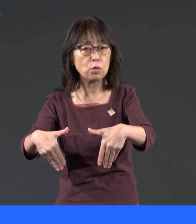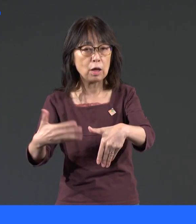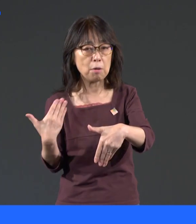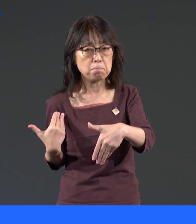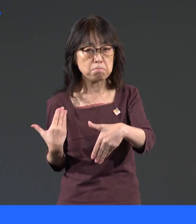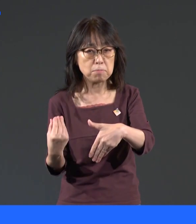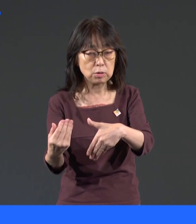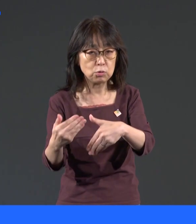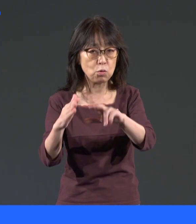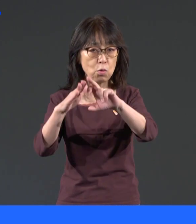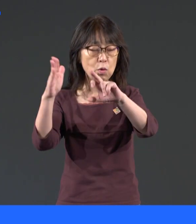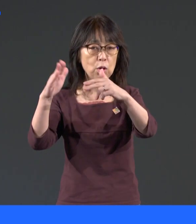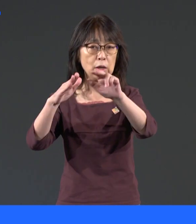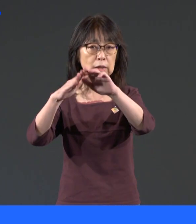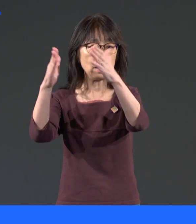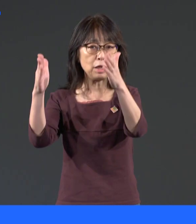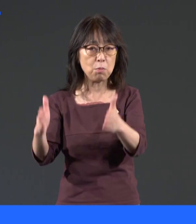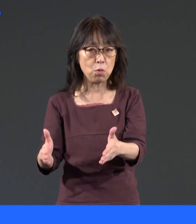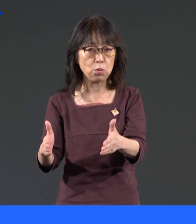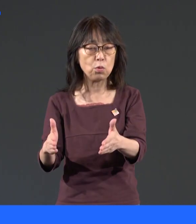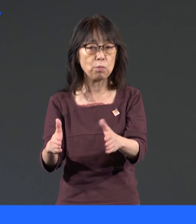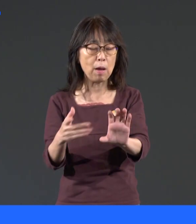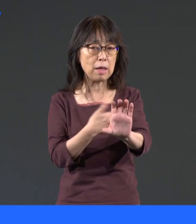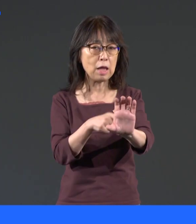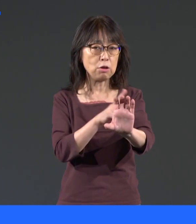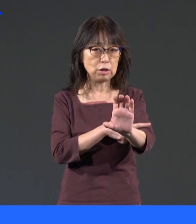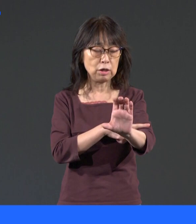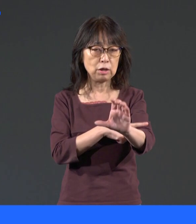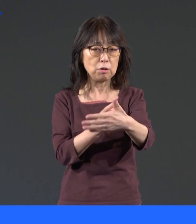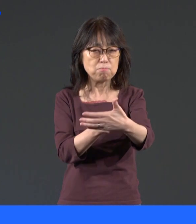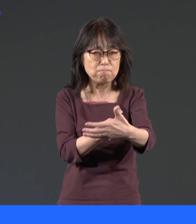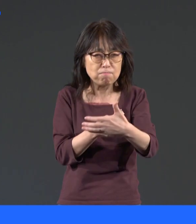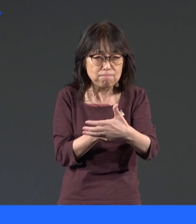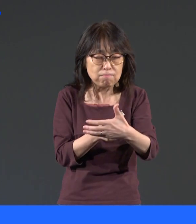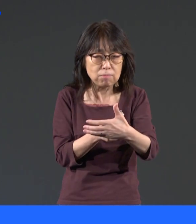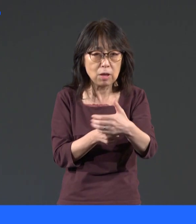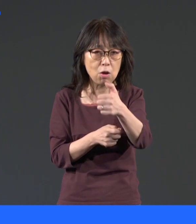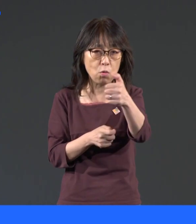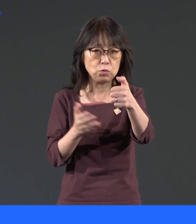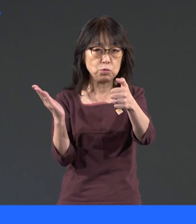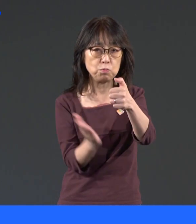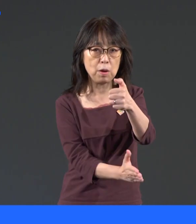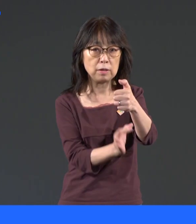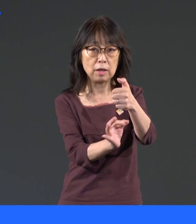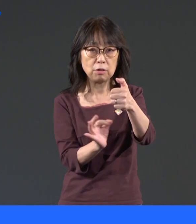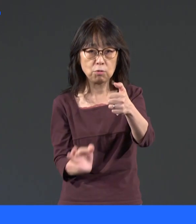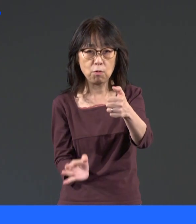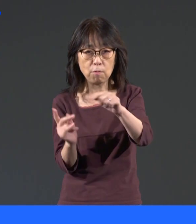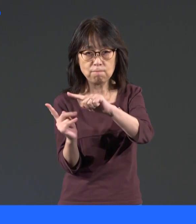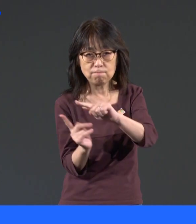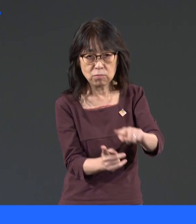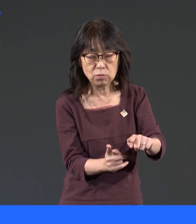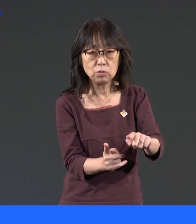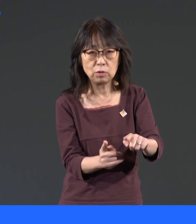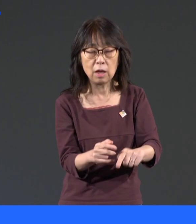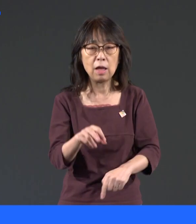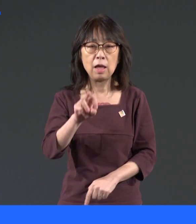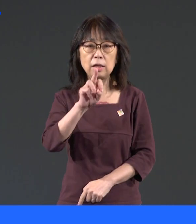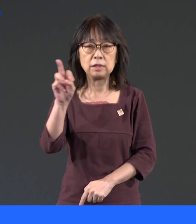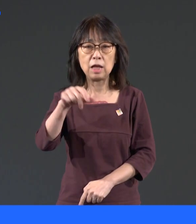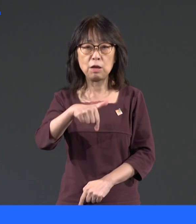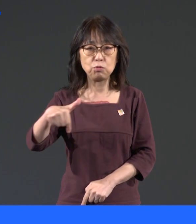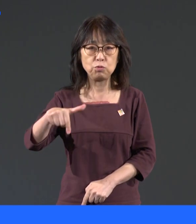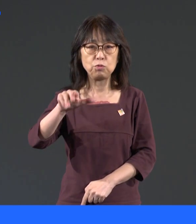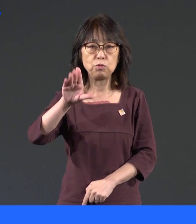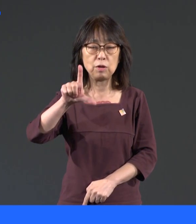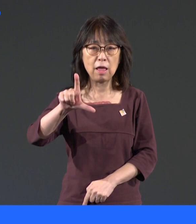建物のエネルギー消費量から5050%以上の削減を実現するえゼブレディの認証を受け